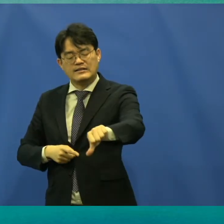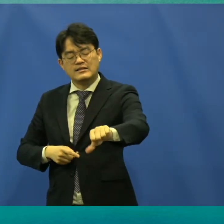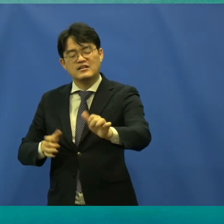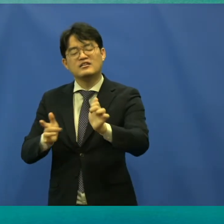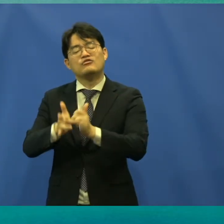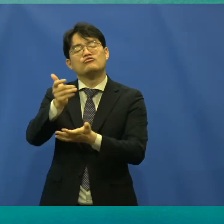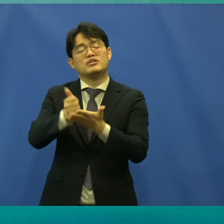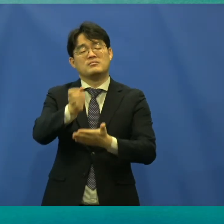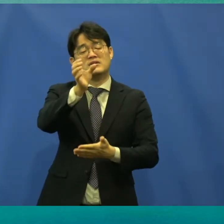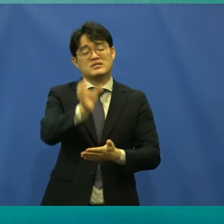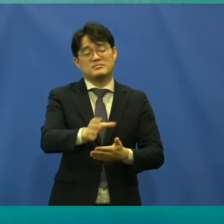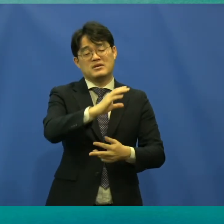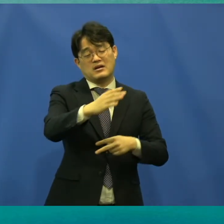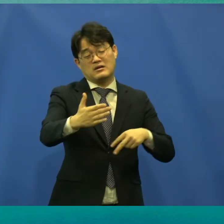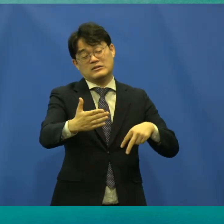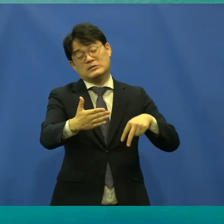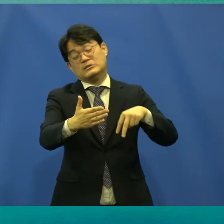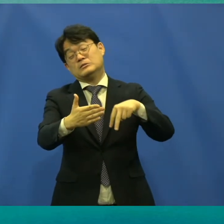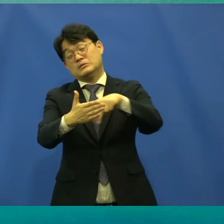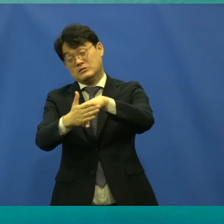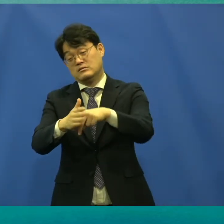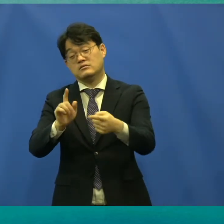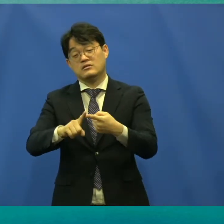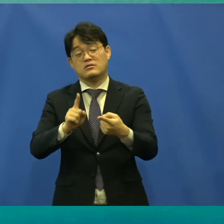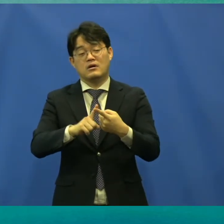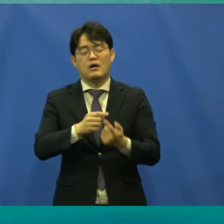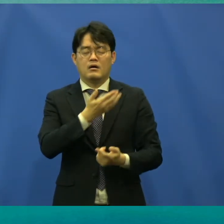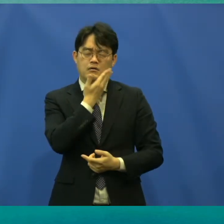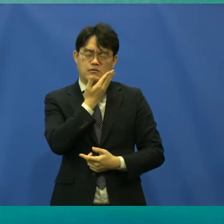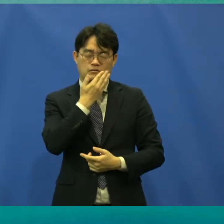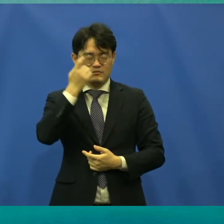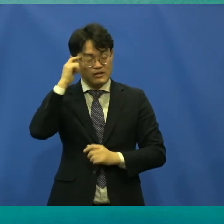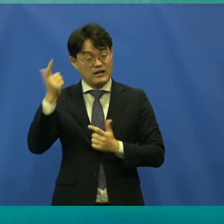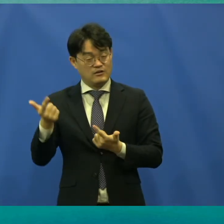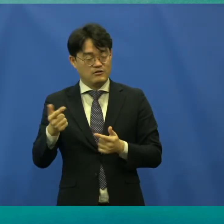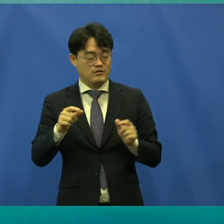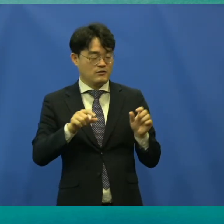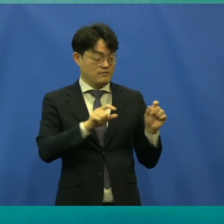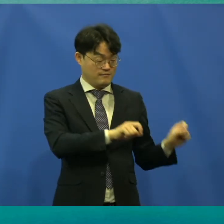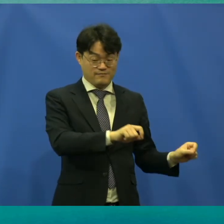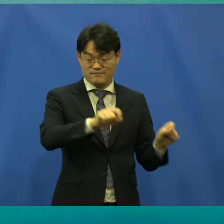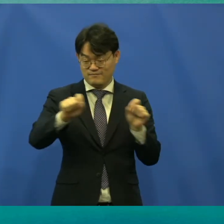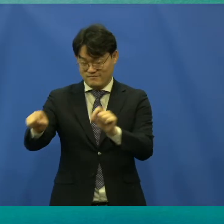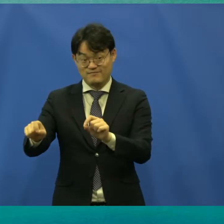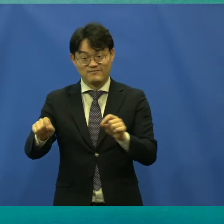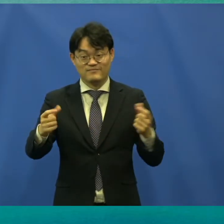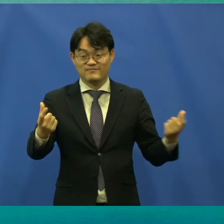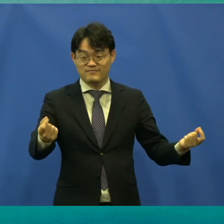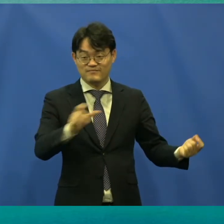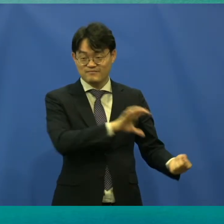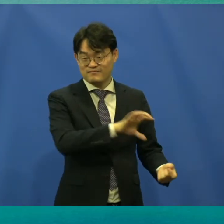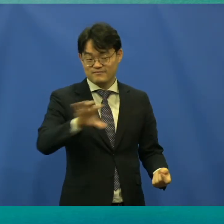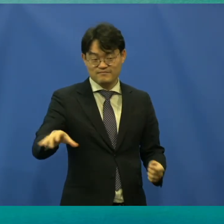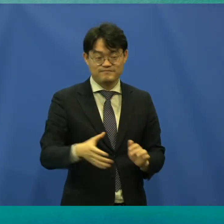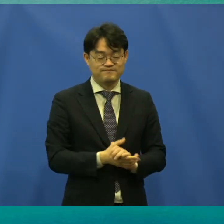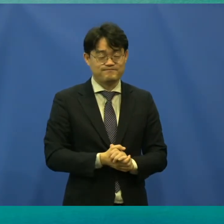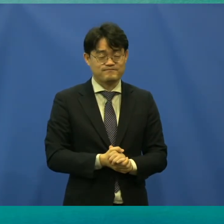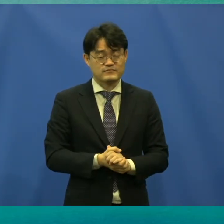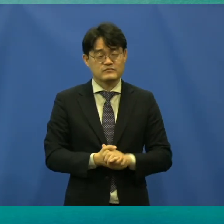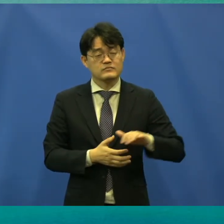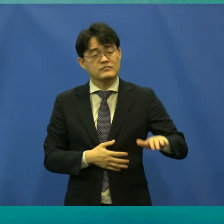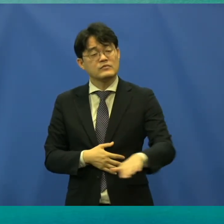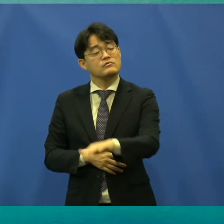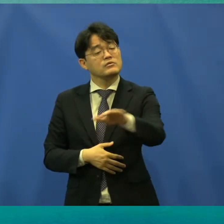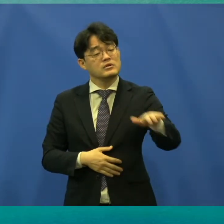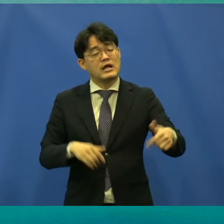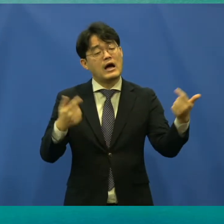우리가 늘 우리의 삶에서 놓치는 것은 하나님보다 하나님이 주신 것에 집착을 하는 것입니다.